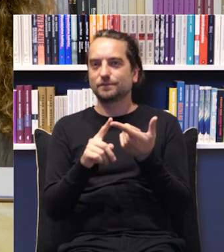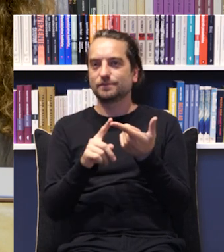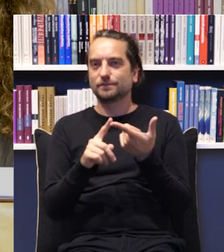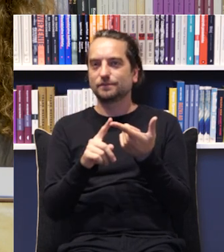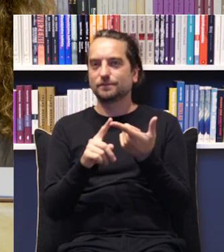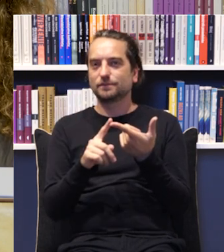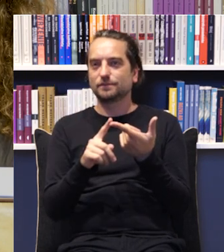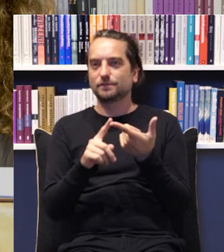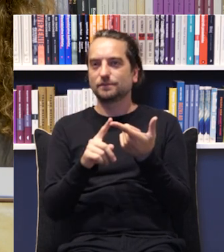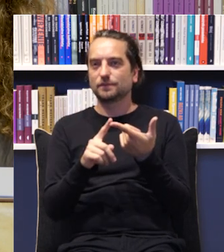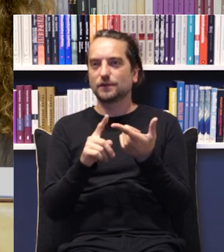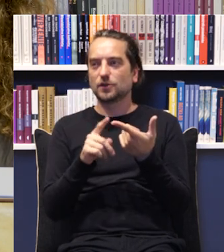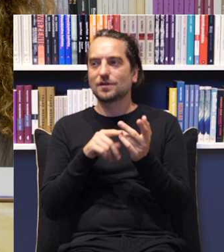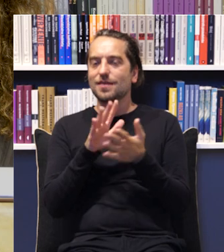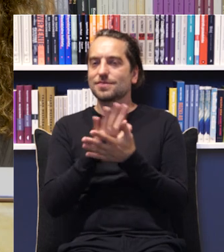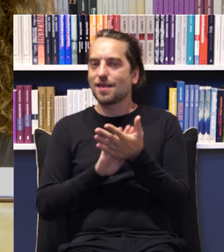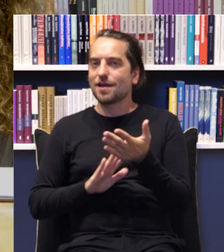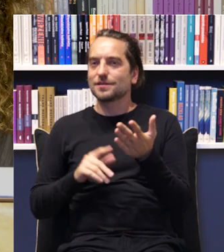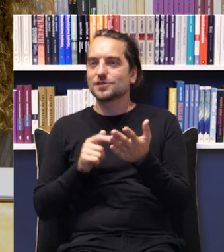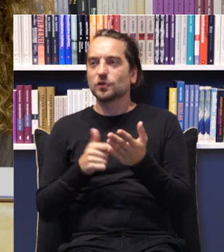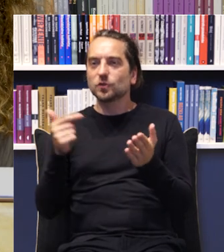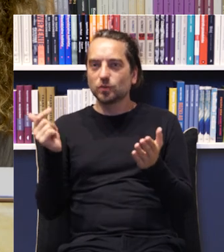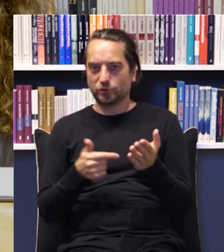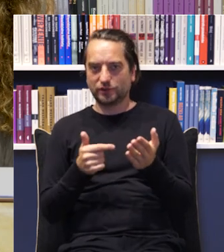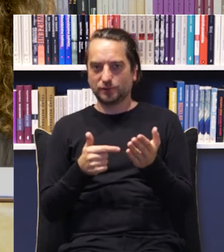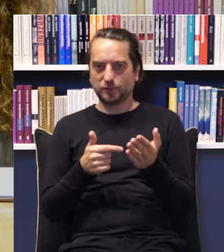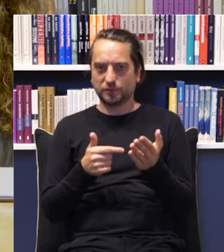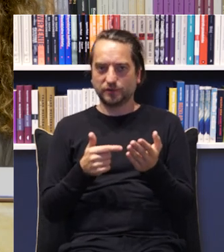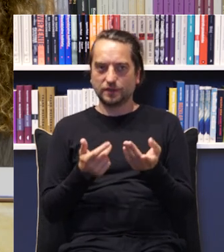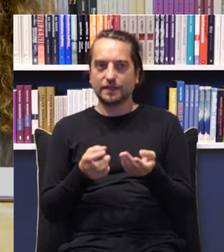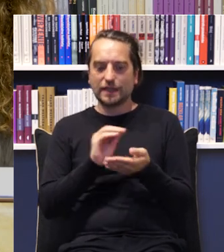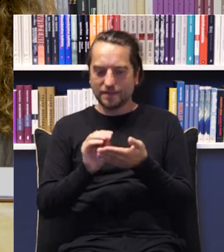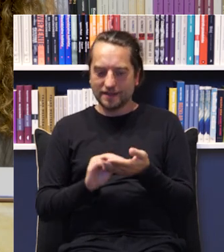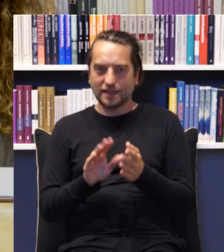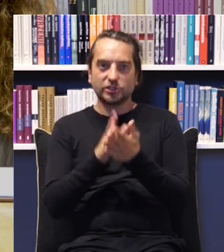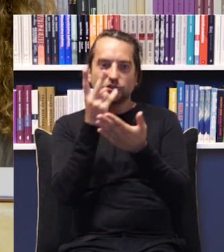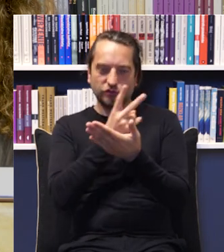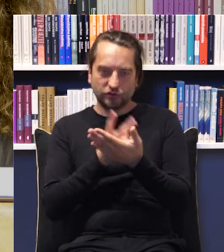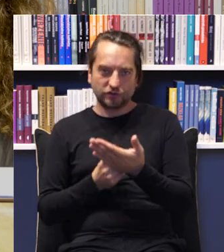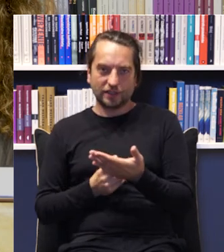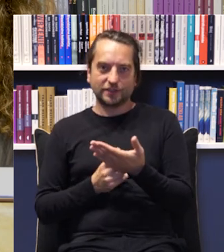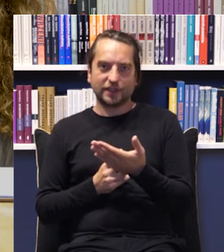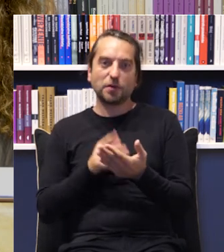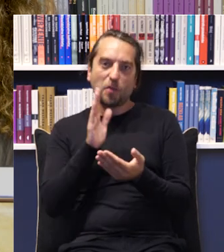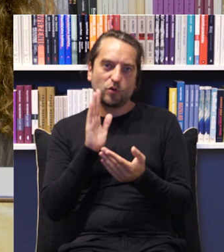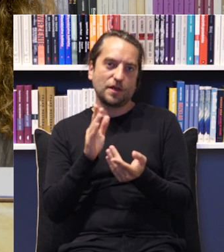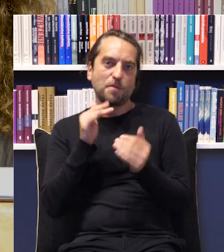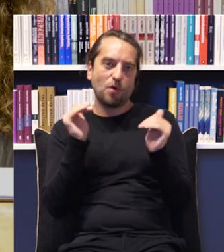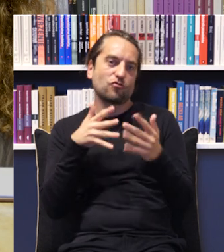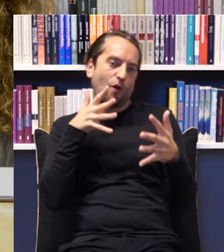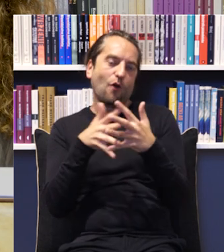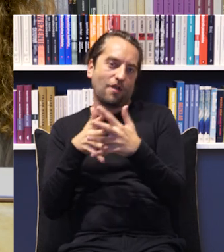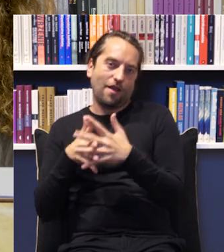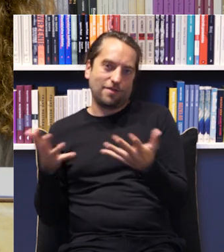no właśnie, no bo jakby te teksty musiałyby istnieć, no nie, żeby ludzie się mogli z nimi osłuchać, żeby mogli w ogóle